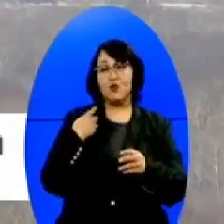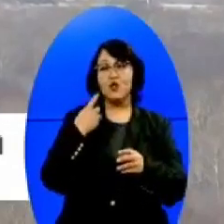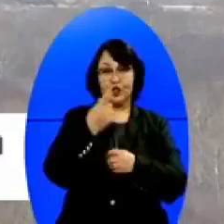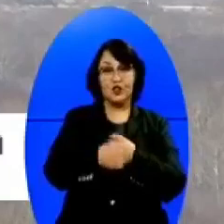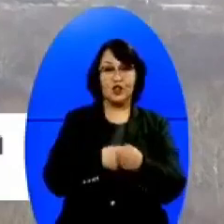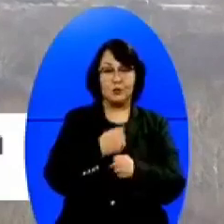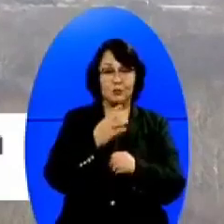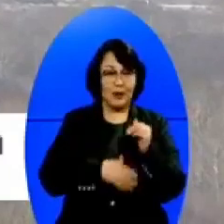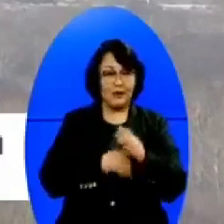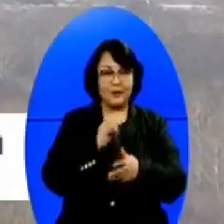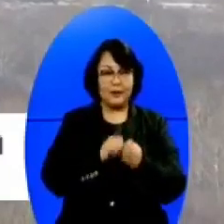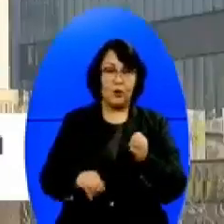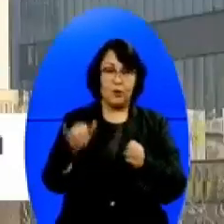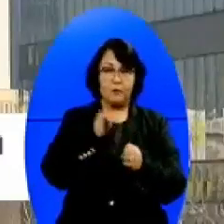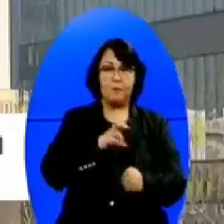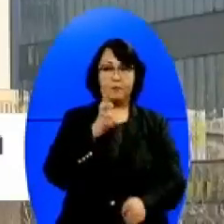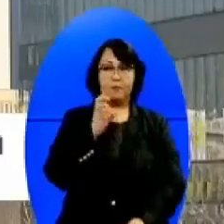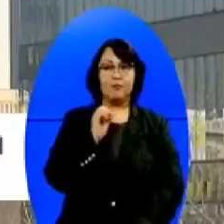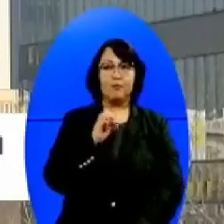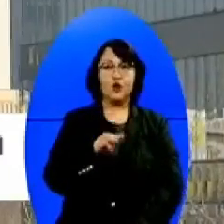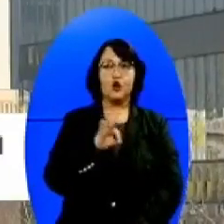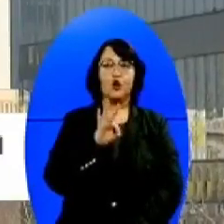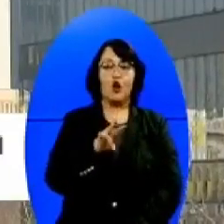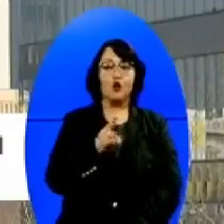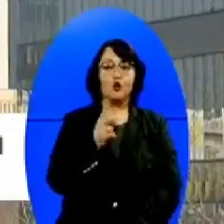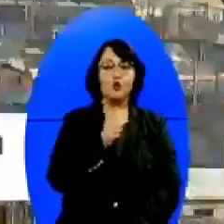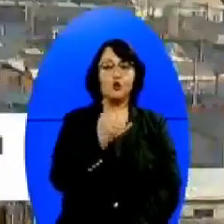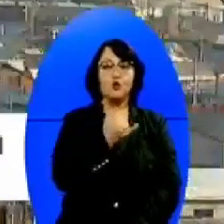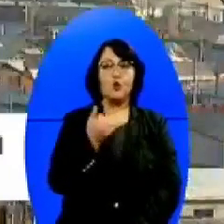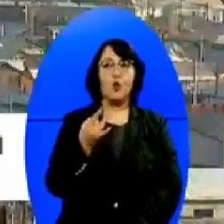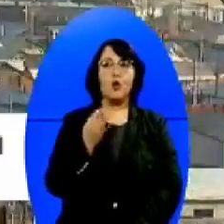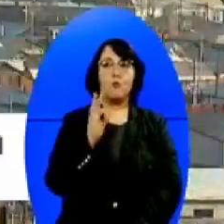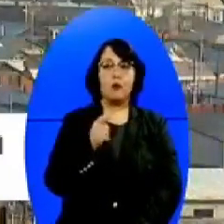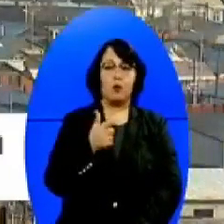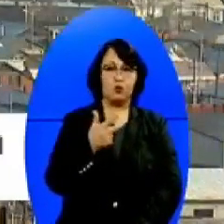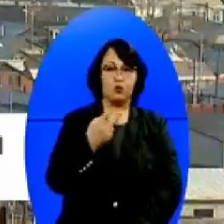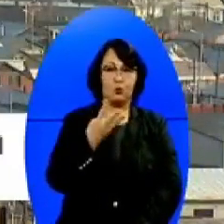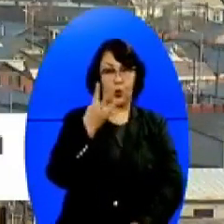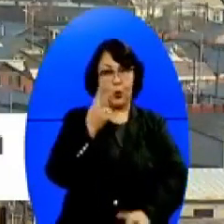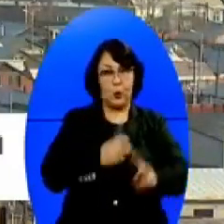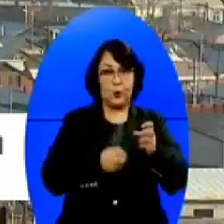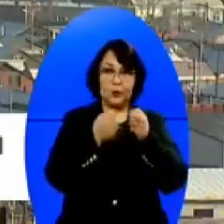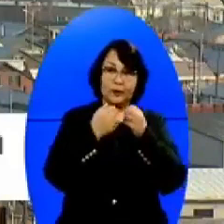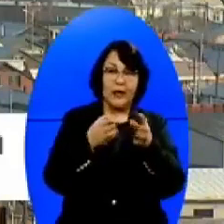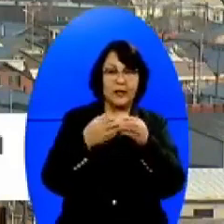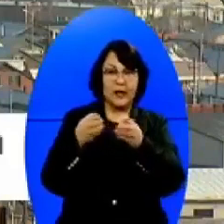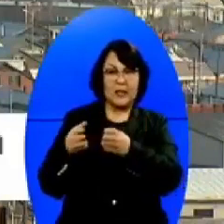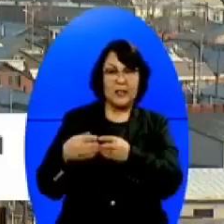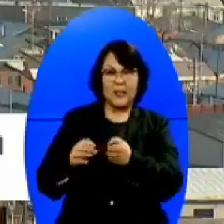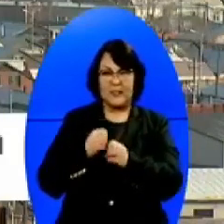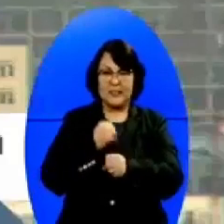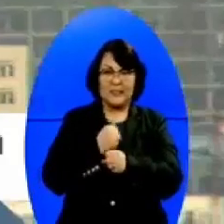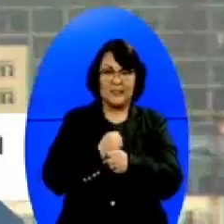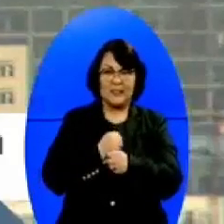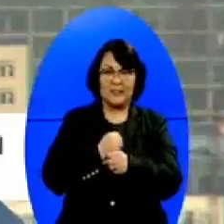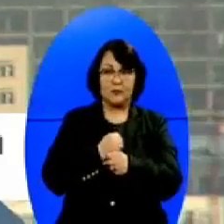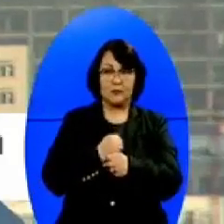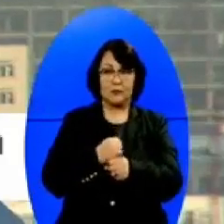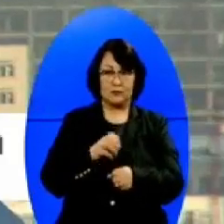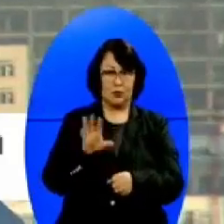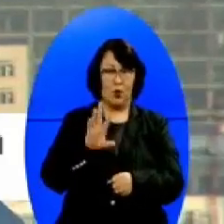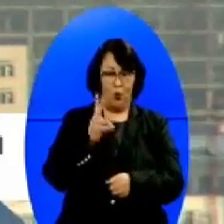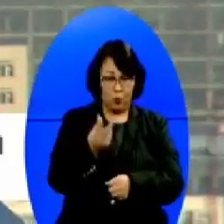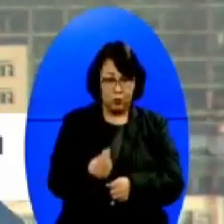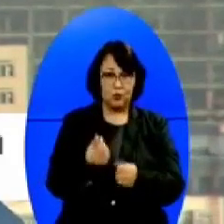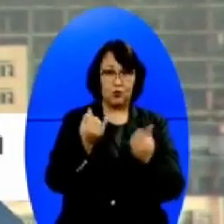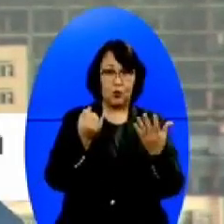бол улсын хэмжээнд бетон зурмгийн 34 үйлдвэр байгуулагдж байсан байна. За нийт ирэлтийг хангахад ердөө 6 үйлдвэр л